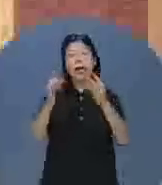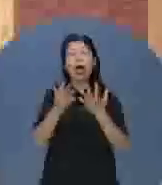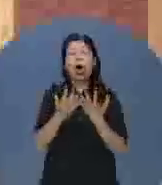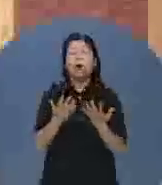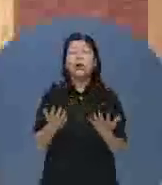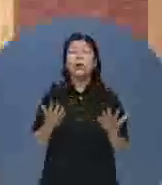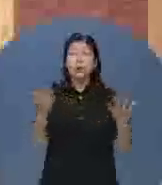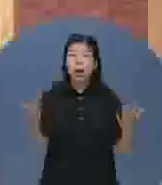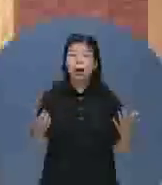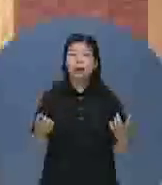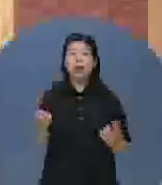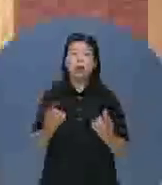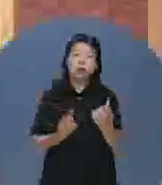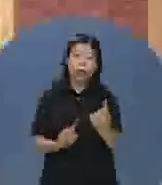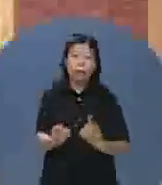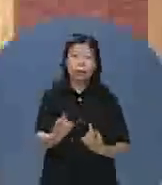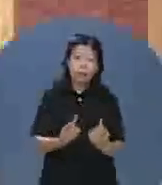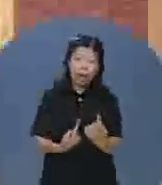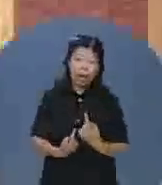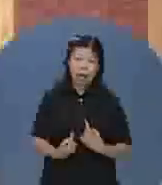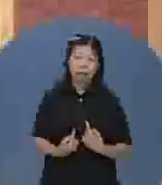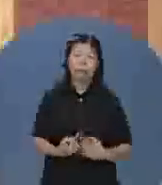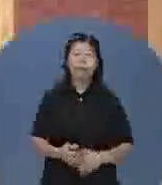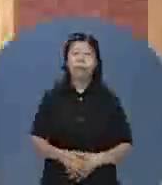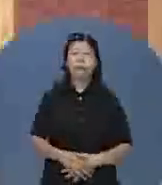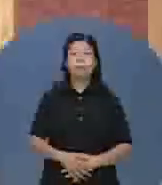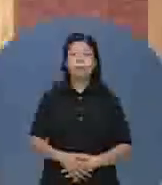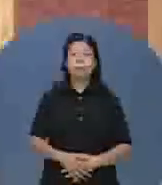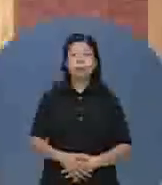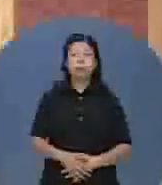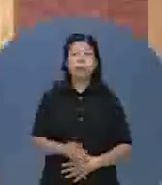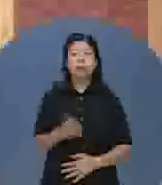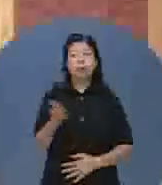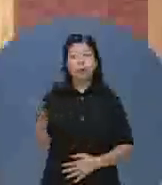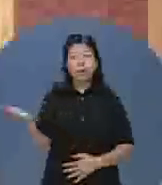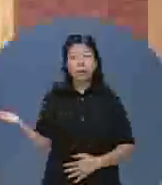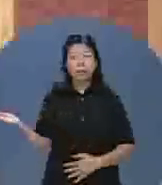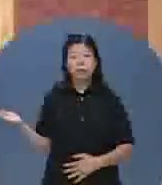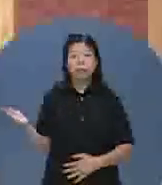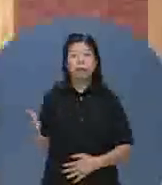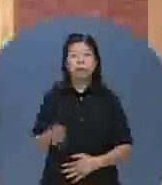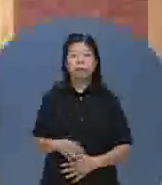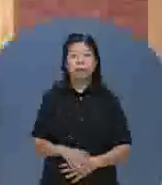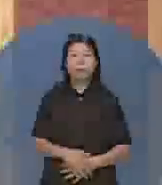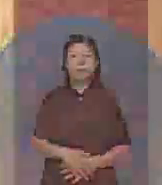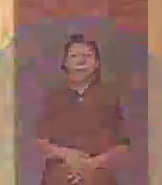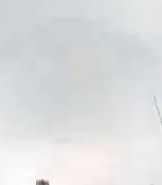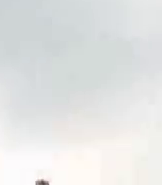多くの人々が訪れました。では続いての話題です。